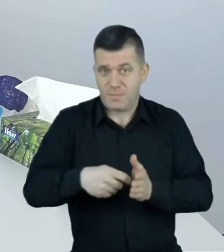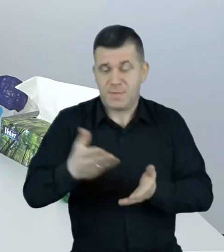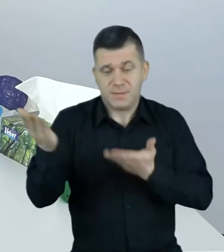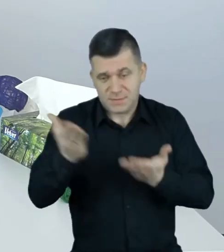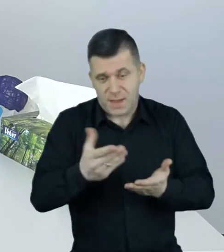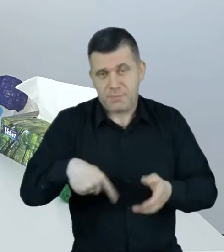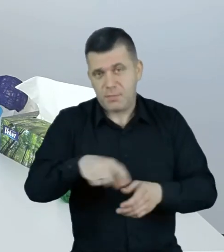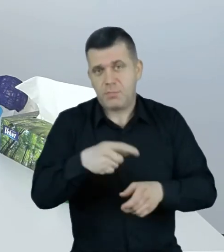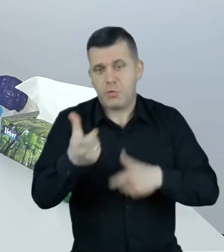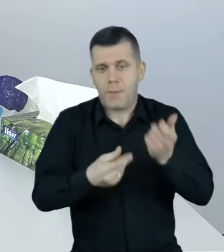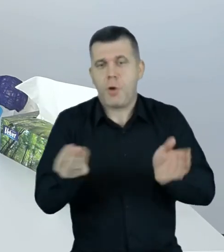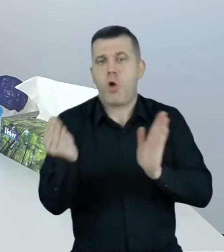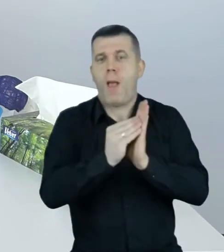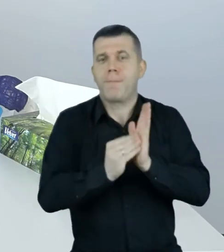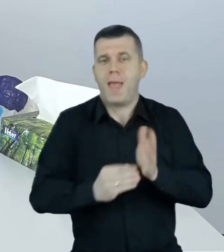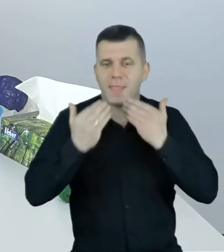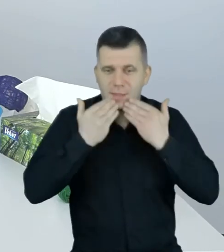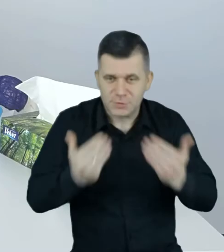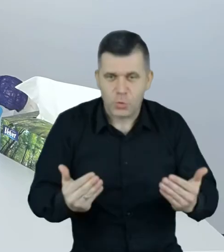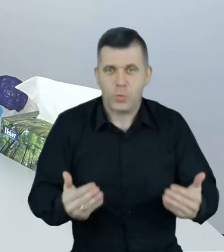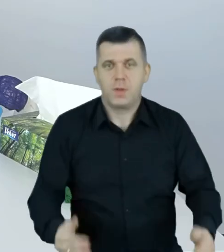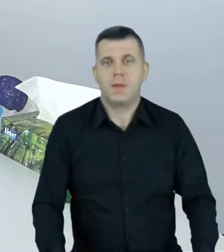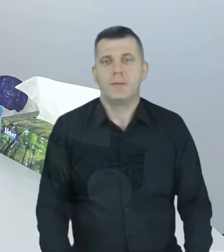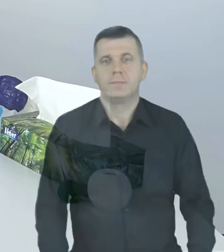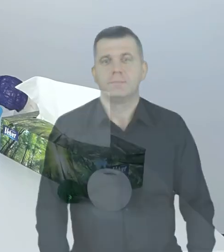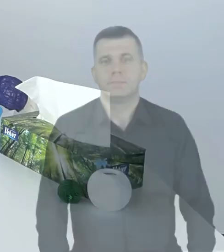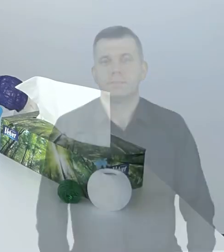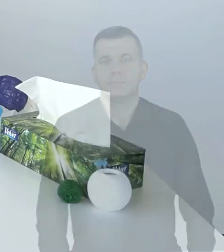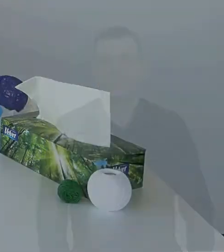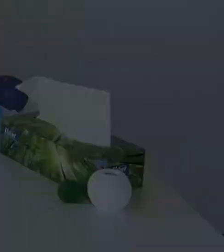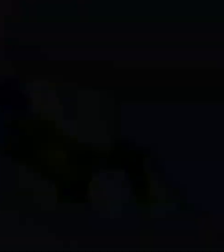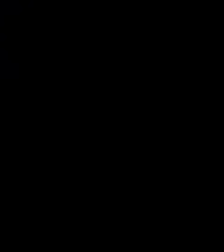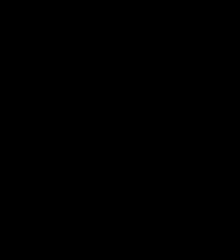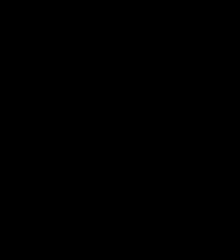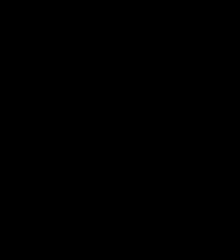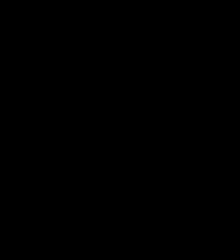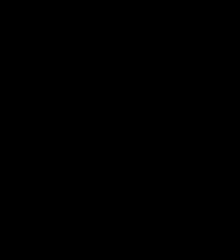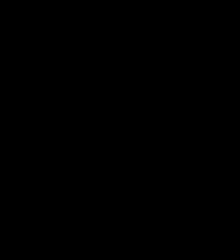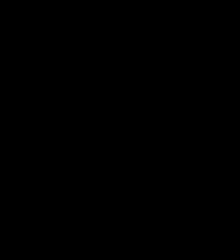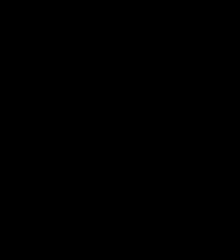podobał się filmik Zapraszam do umieszczania komentarzy Dziękuję ci